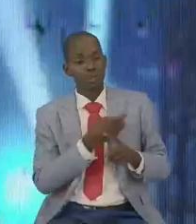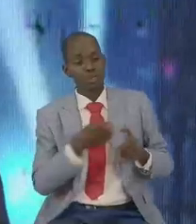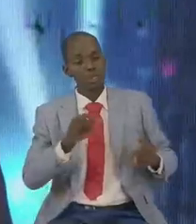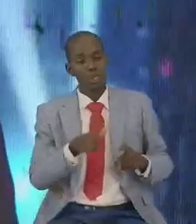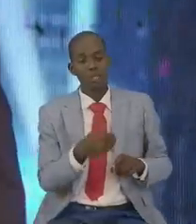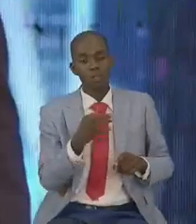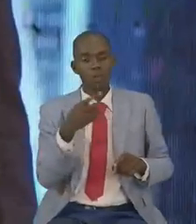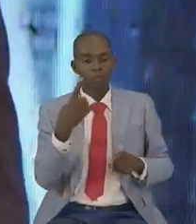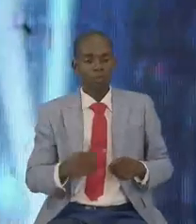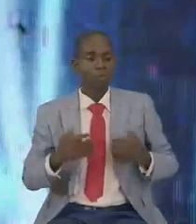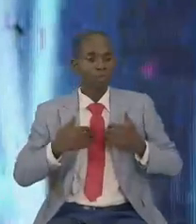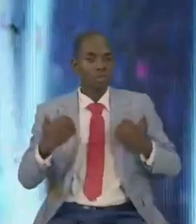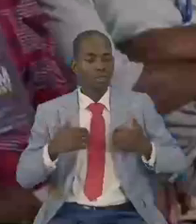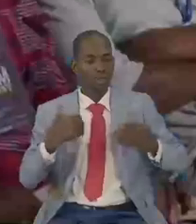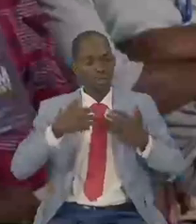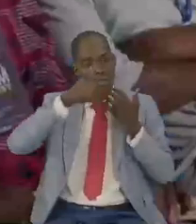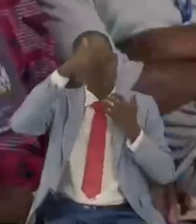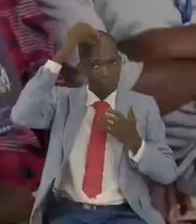l'un des petits lionceaux,